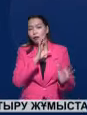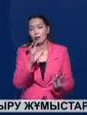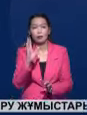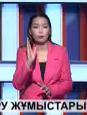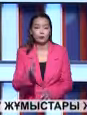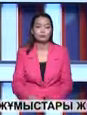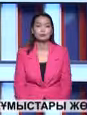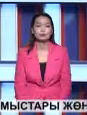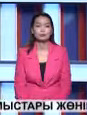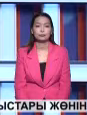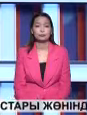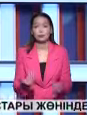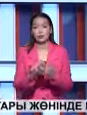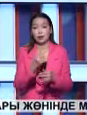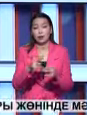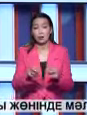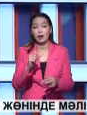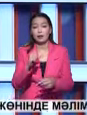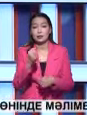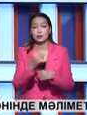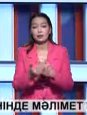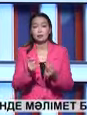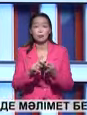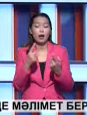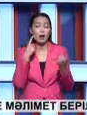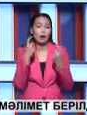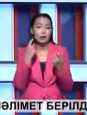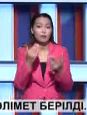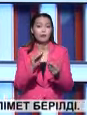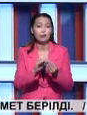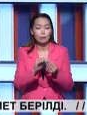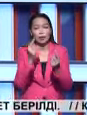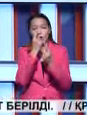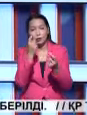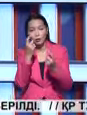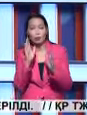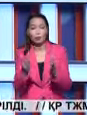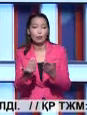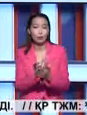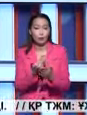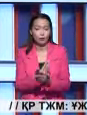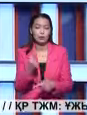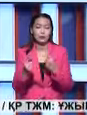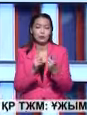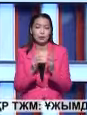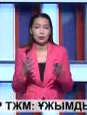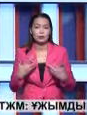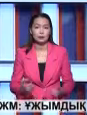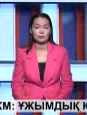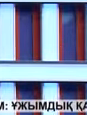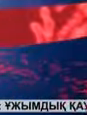өндіреді. Бүгінге осы атом электр станциясына қатысты ақпаратты енді тұрақты жеткізіп отырамыз. Келесі кездескенше аман сау